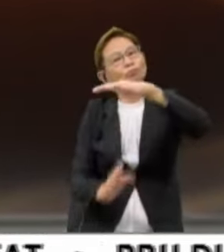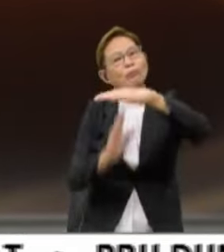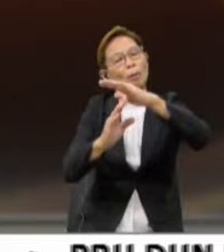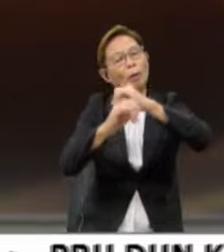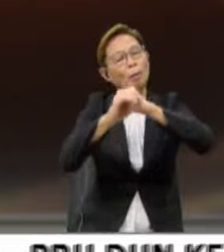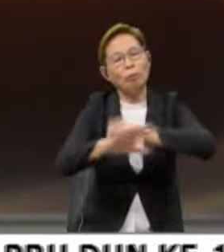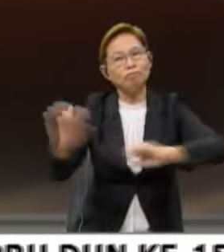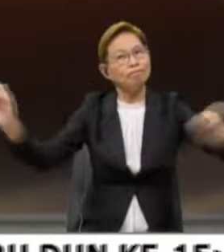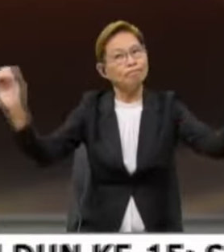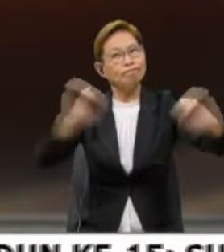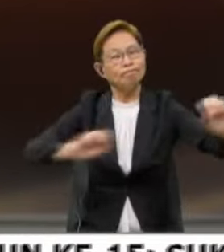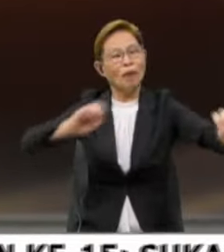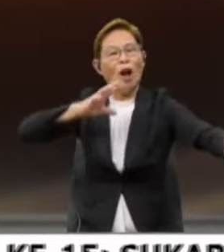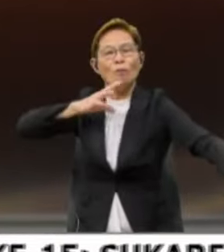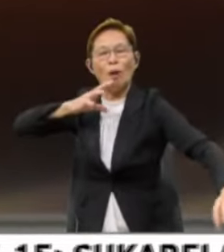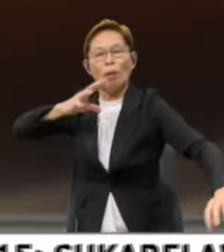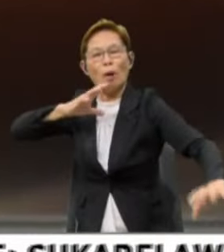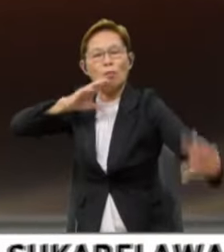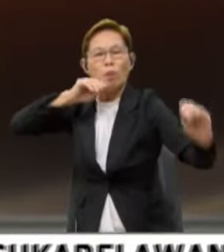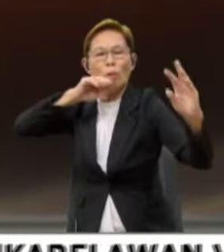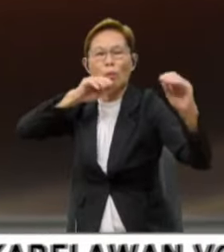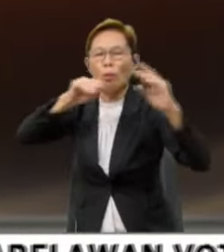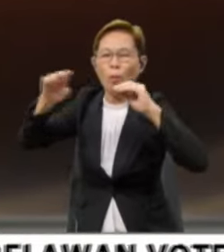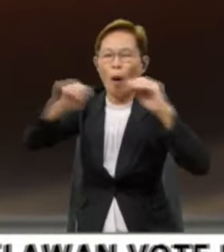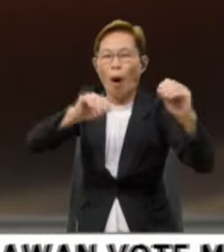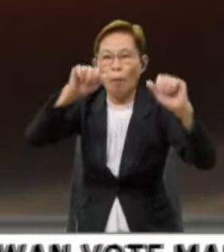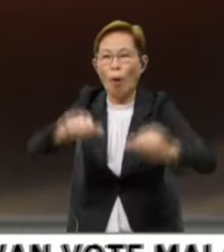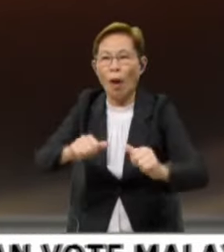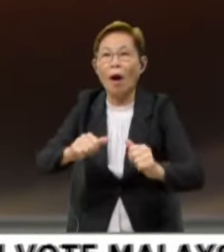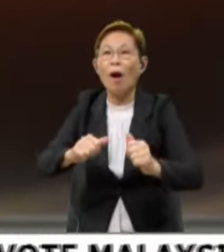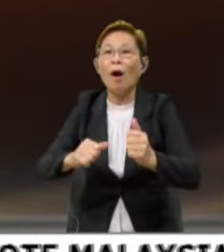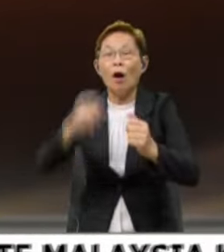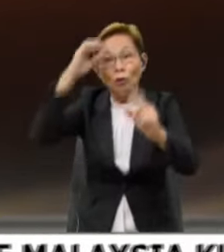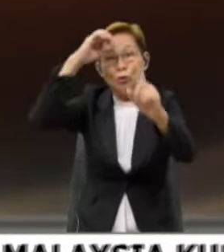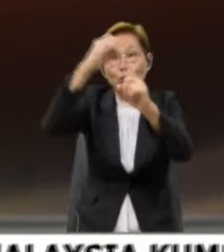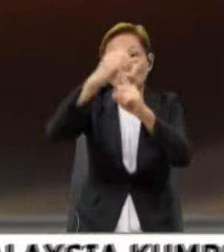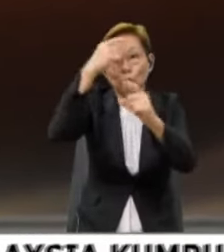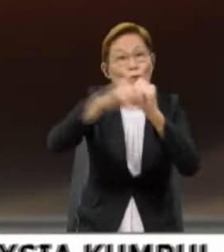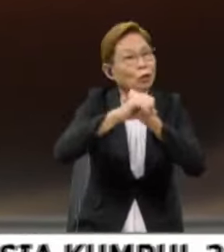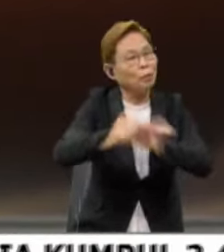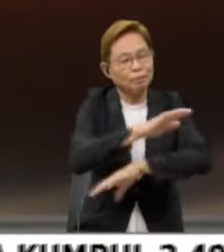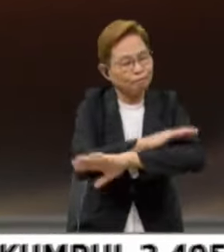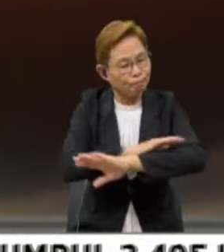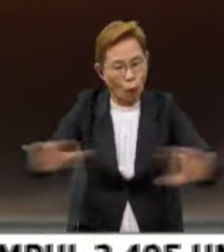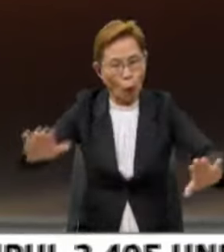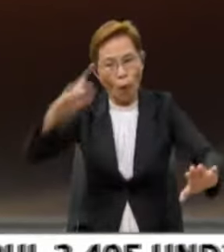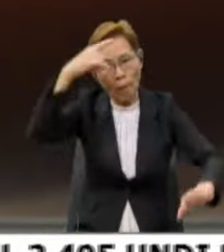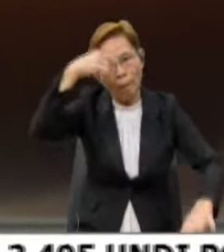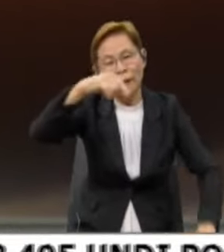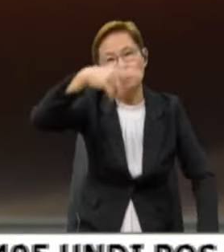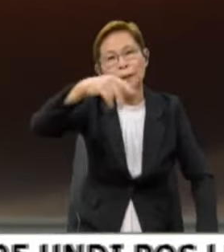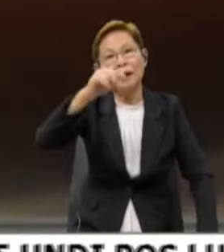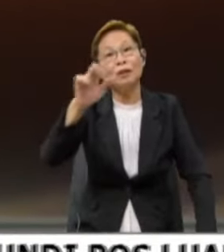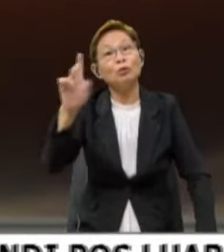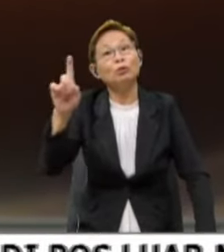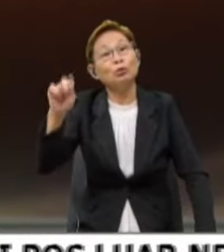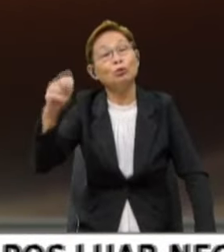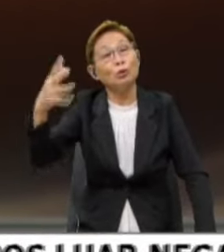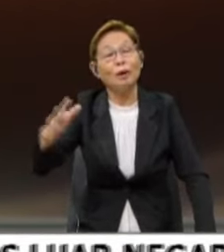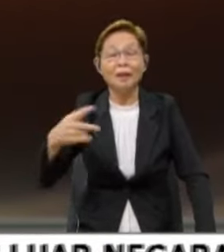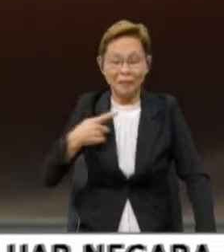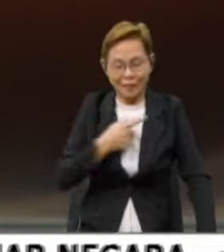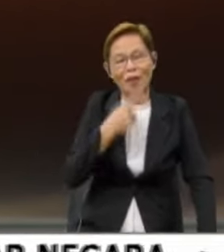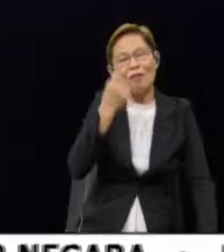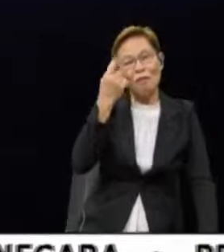tiada lagi sebarang bentuk percakapan perbuatan yang boleh membawa kepada tujuan-tujuan kempin bagi piarudon ke-15